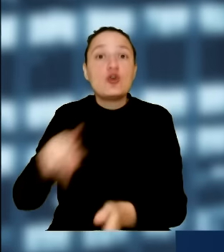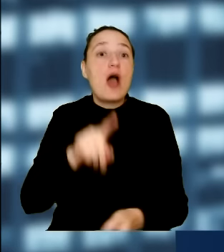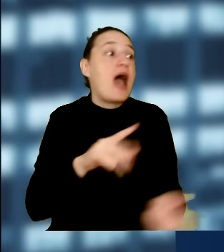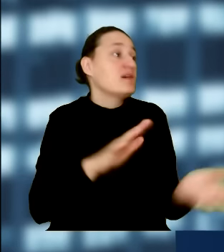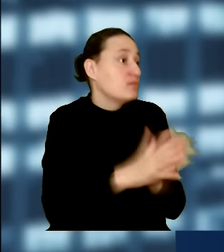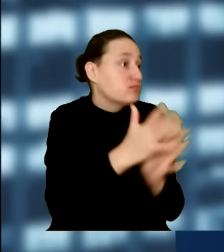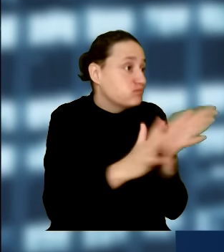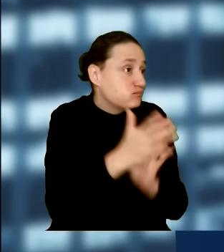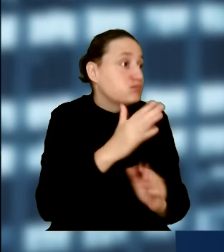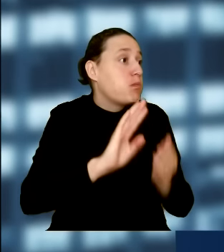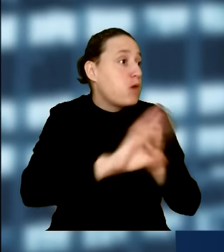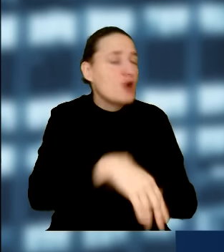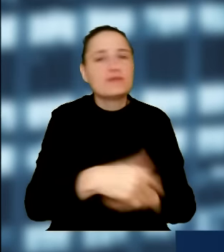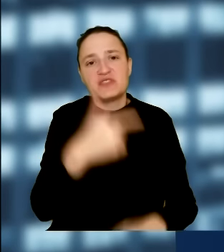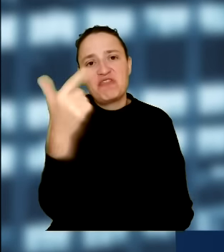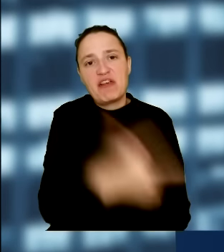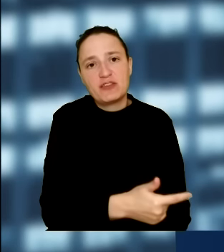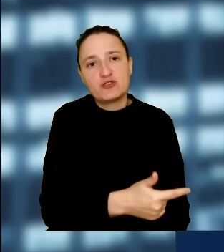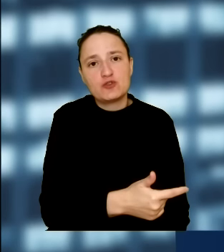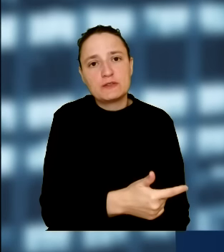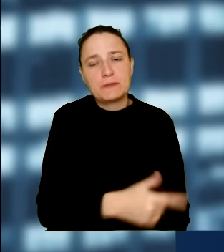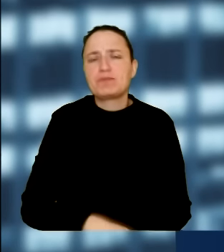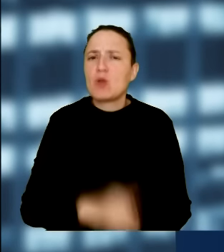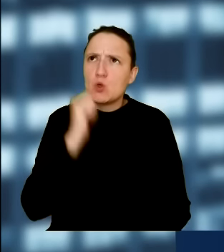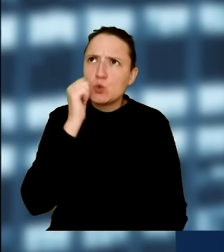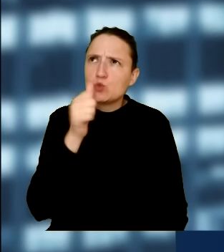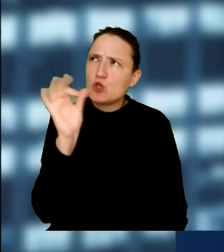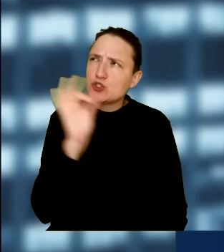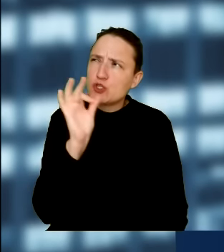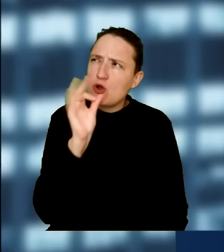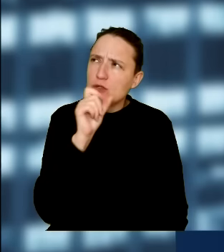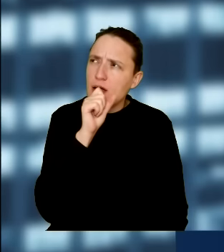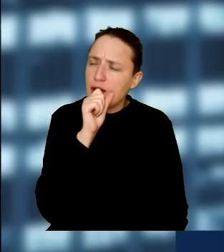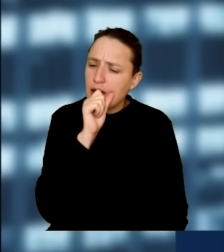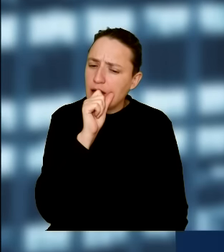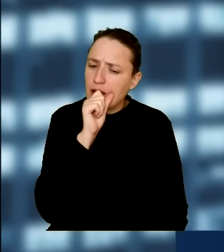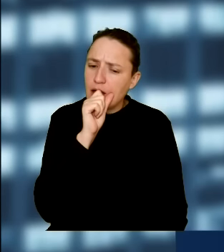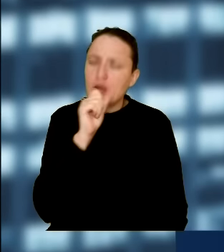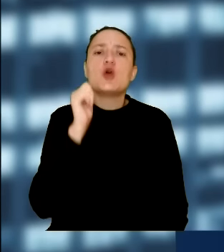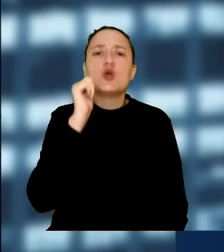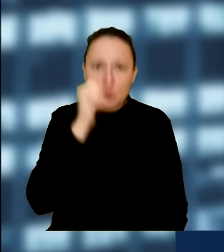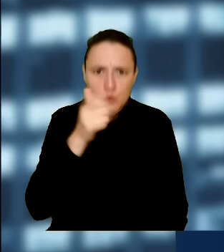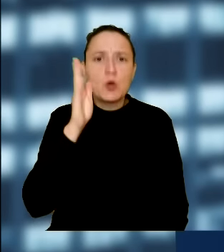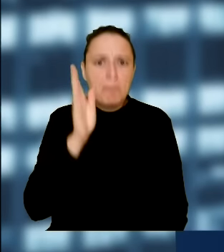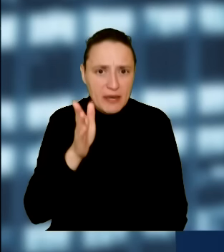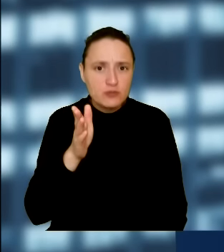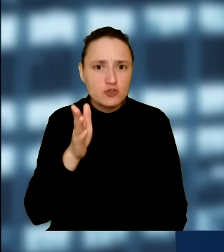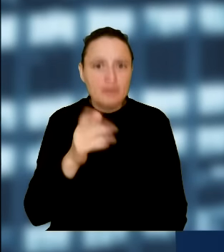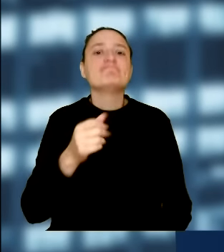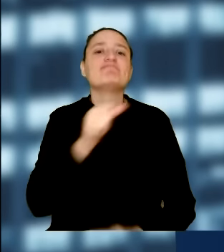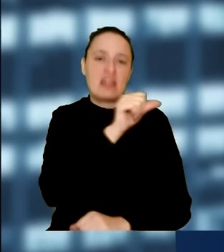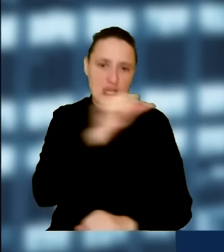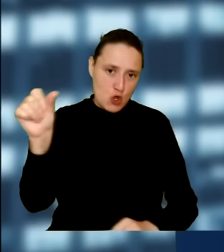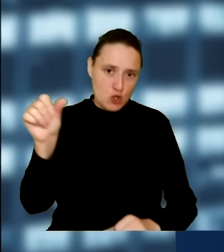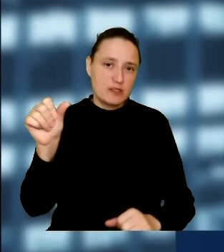tym zacznę, bo jutro jest środa i w środę będzie w kioskach na Państwa czekał, jak zawsze, tygodnik.